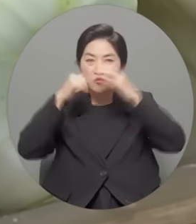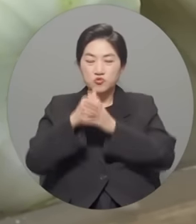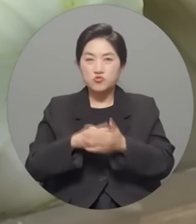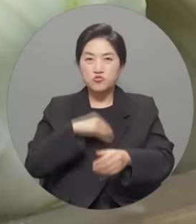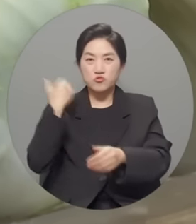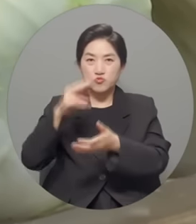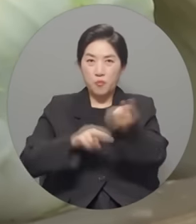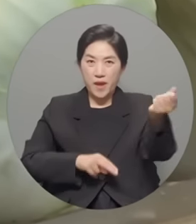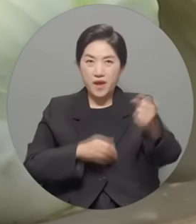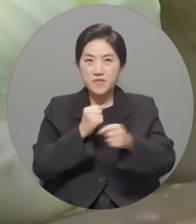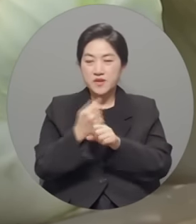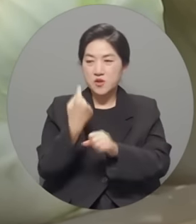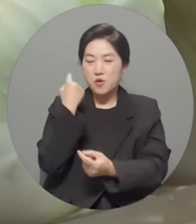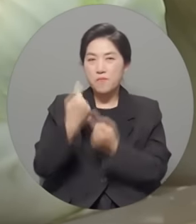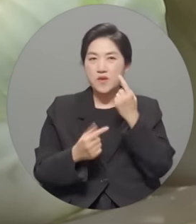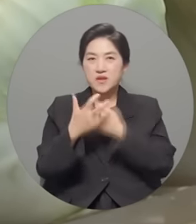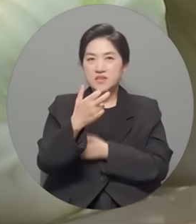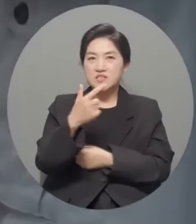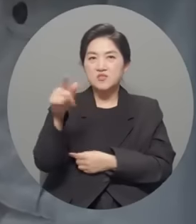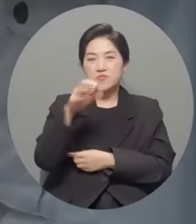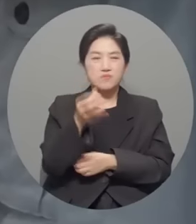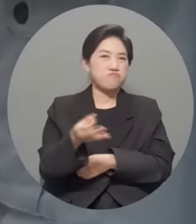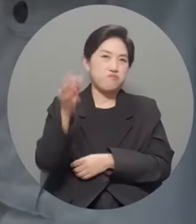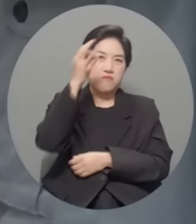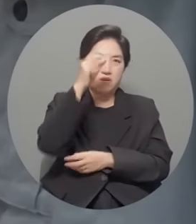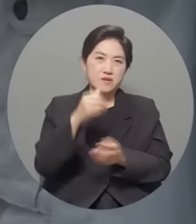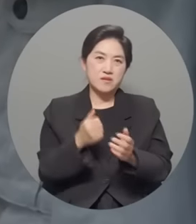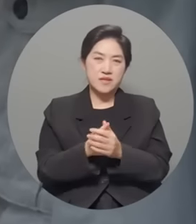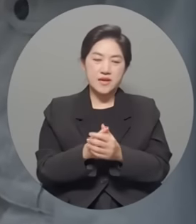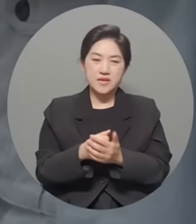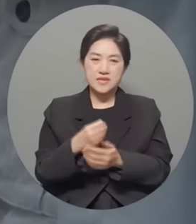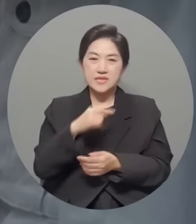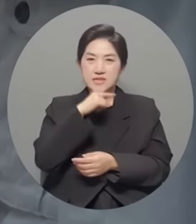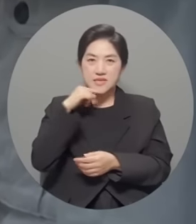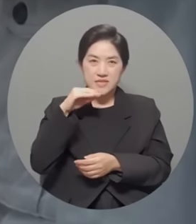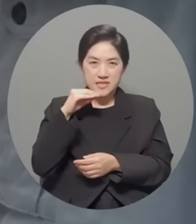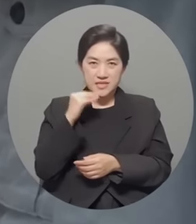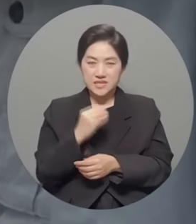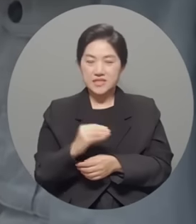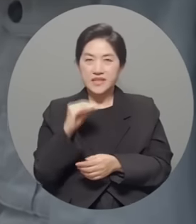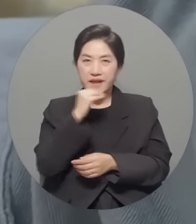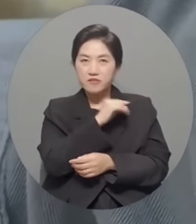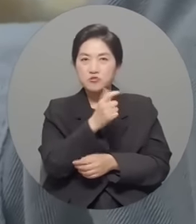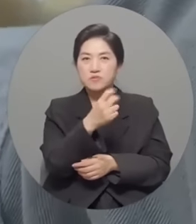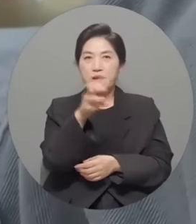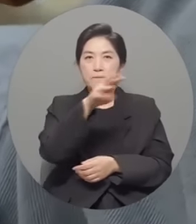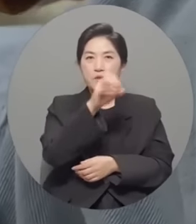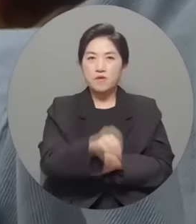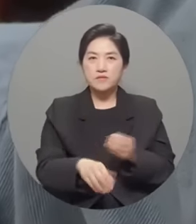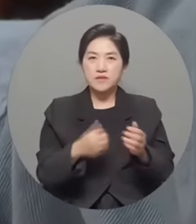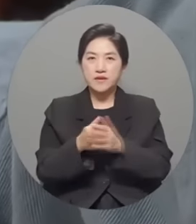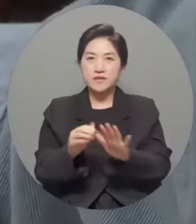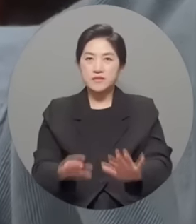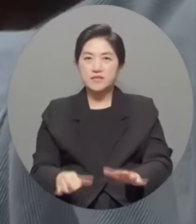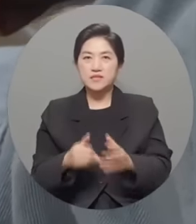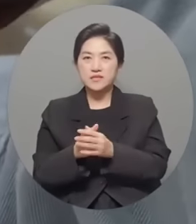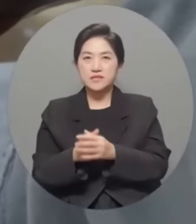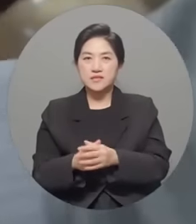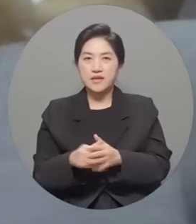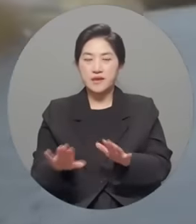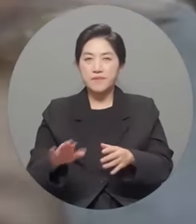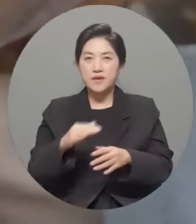1년 전보다 76% 올랐고 당근 63%, 참외 가격은 115%나